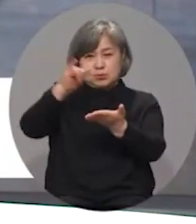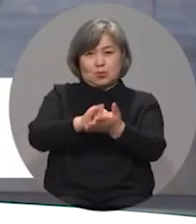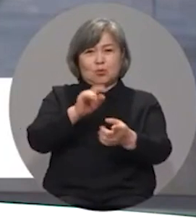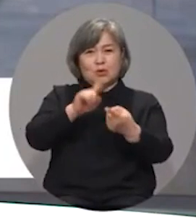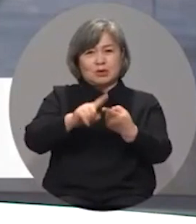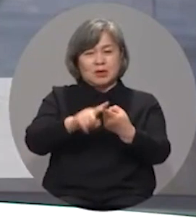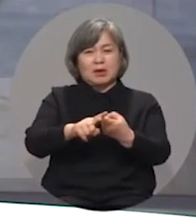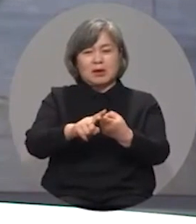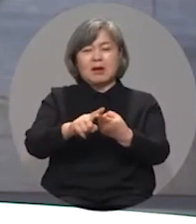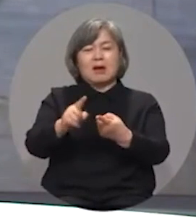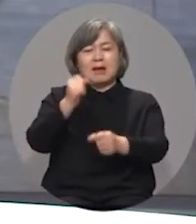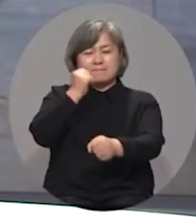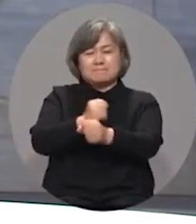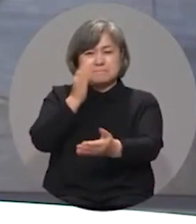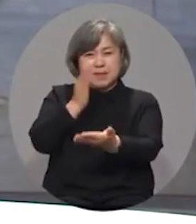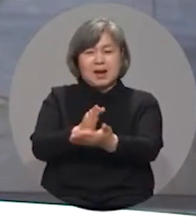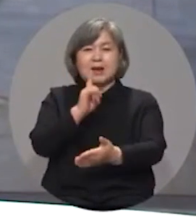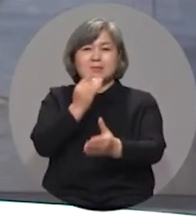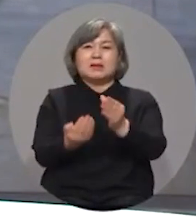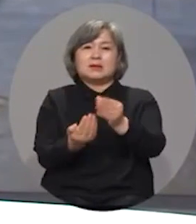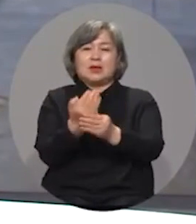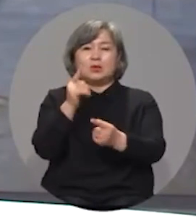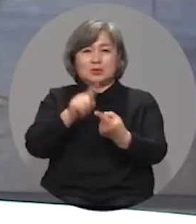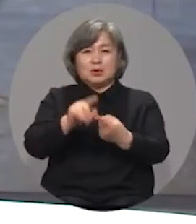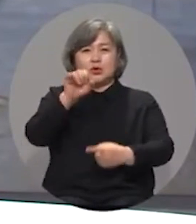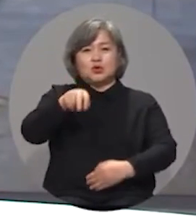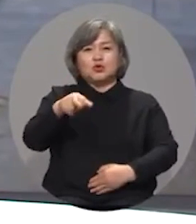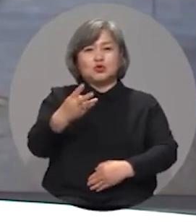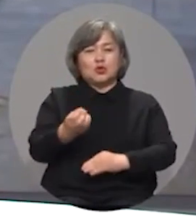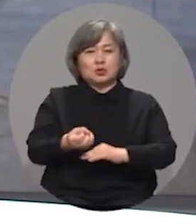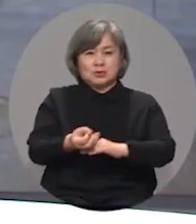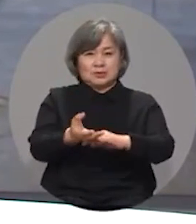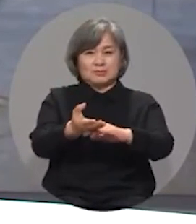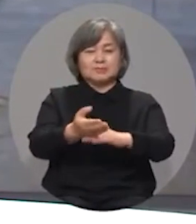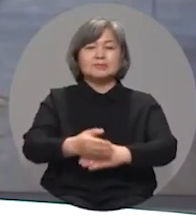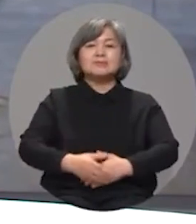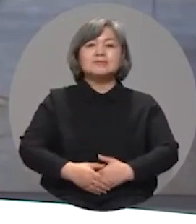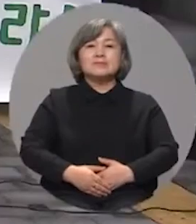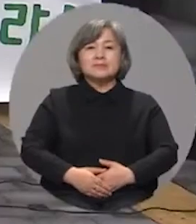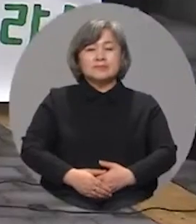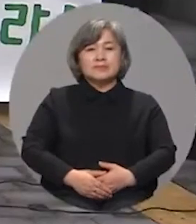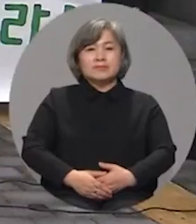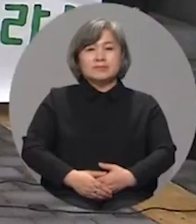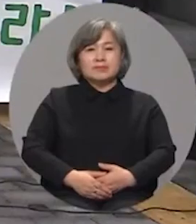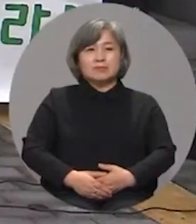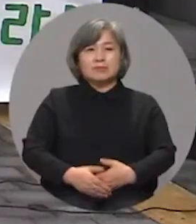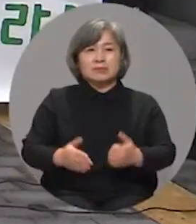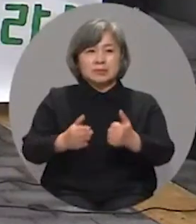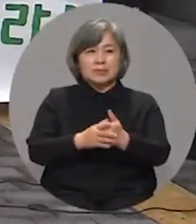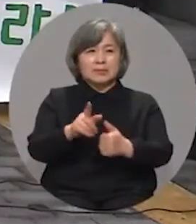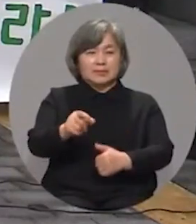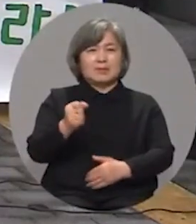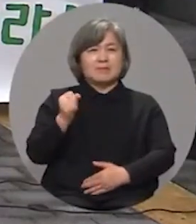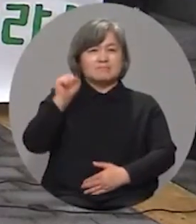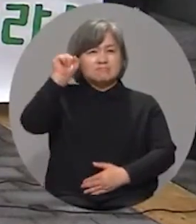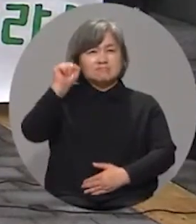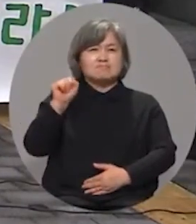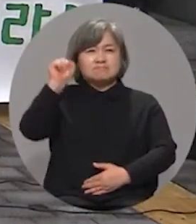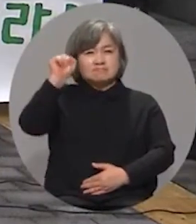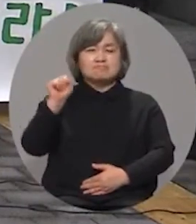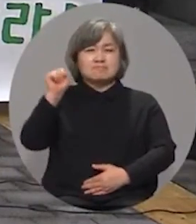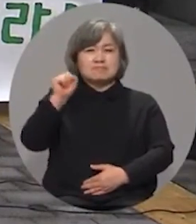백지화 주장도 가열되고 있습니다 유료 기자입니다 3 뱀 20 1 건설해야 도